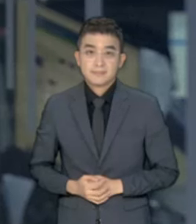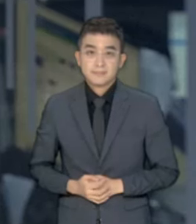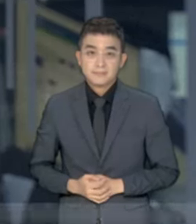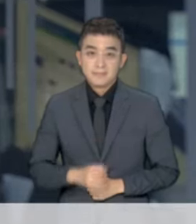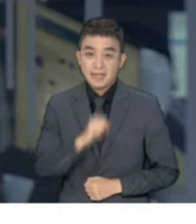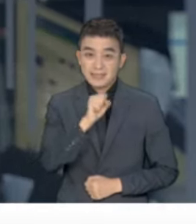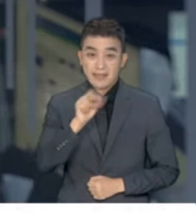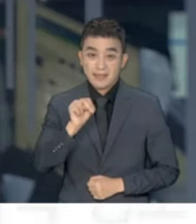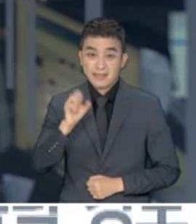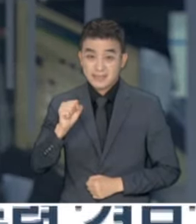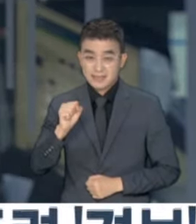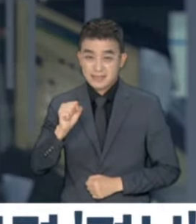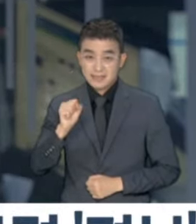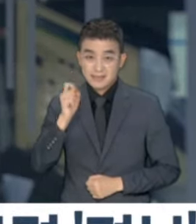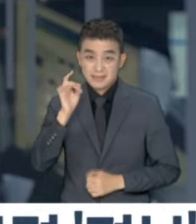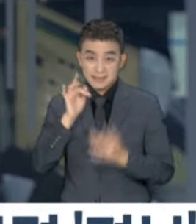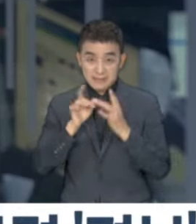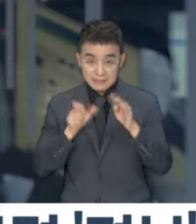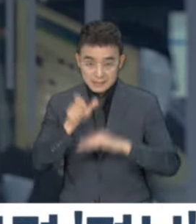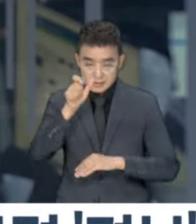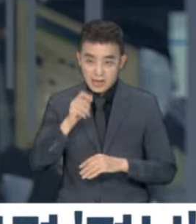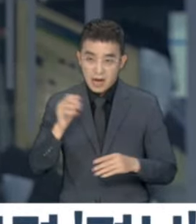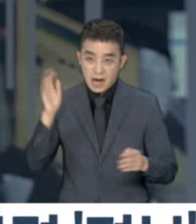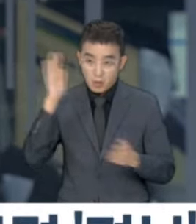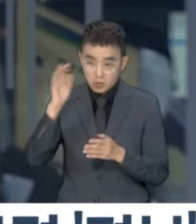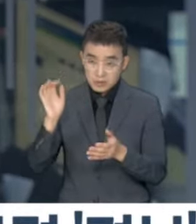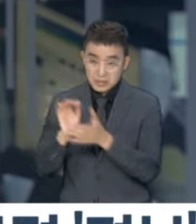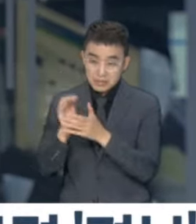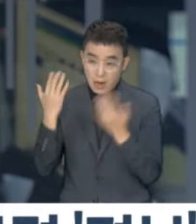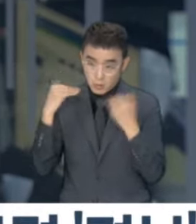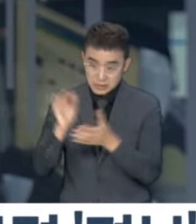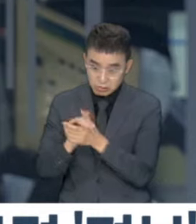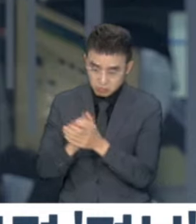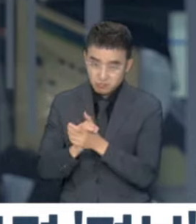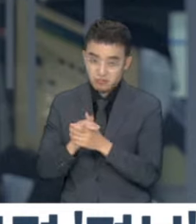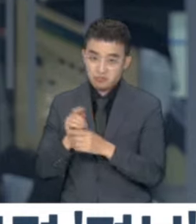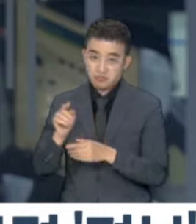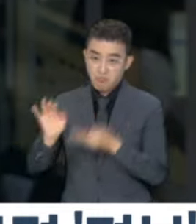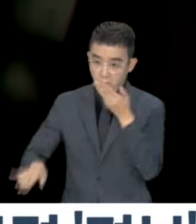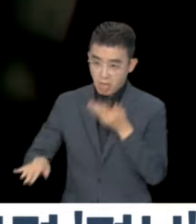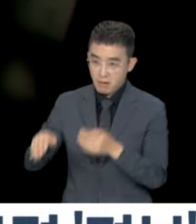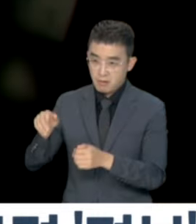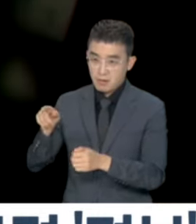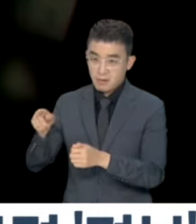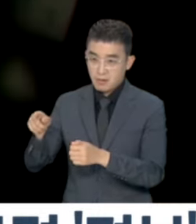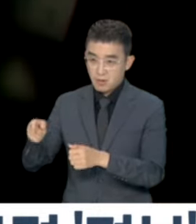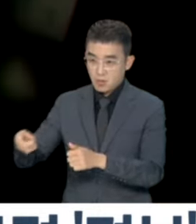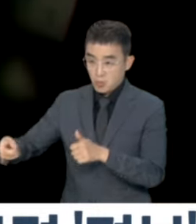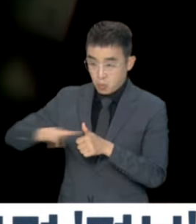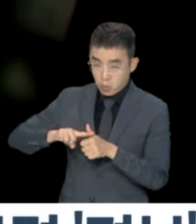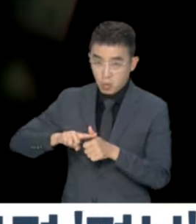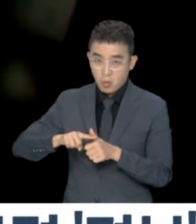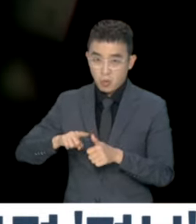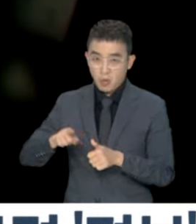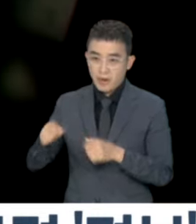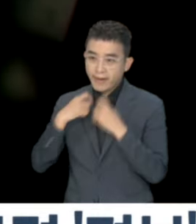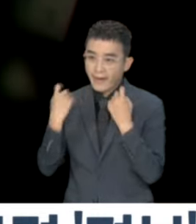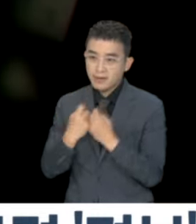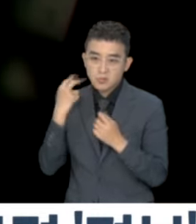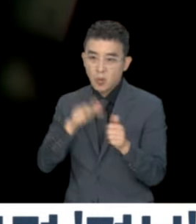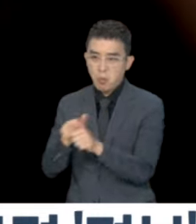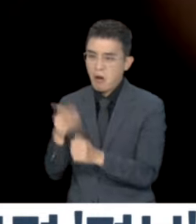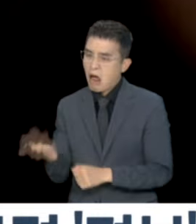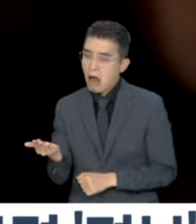SNS 단체 대화방에 학교 친구나 후배를 초대해 놓고 개인 정보를 요구하는 사이버 학교 폭력이 늘고